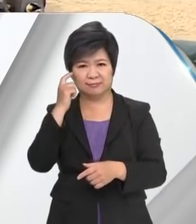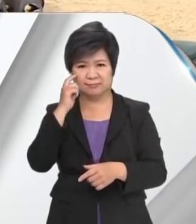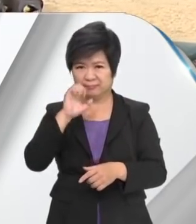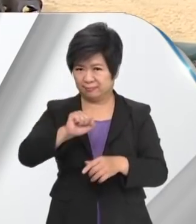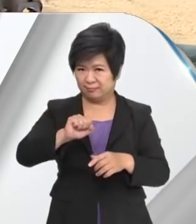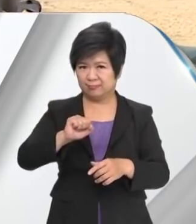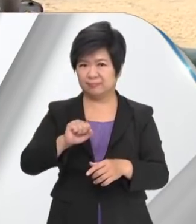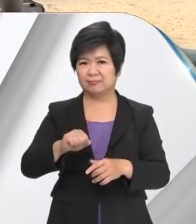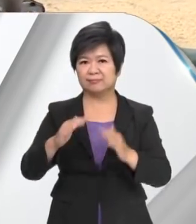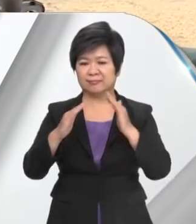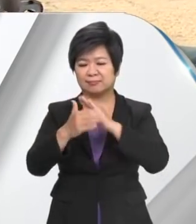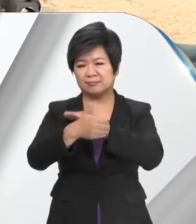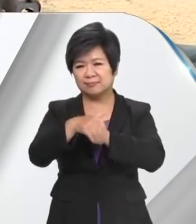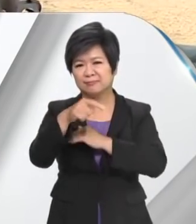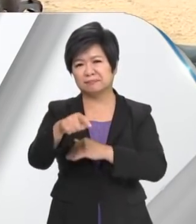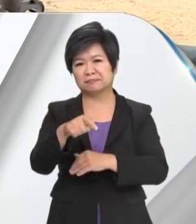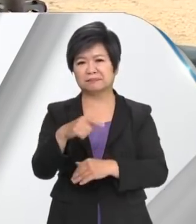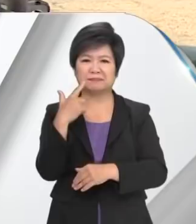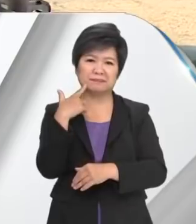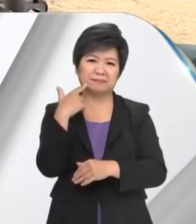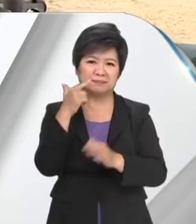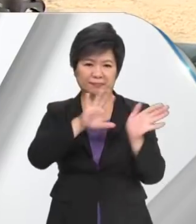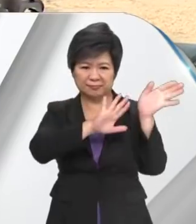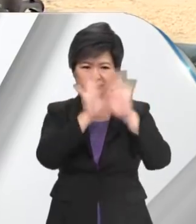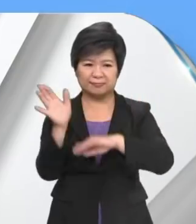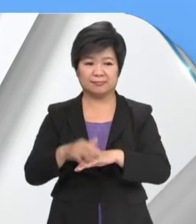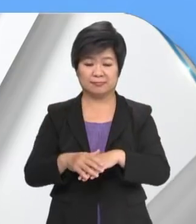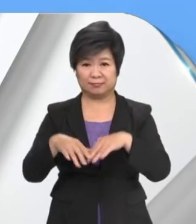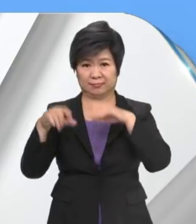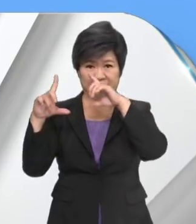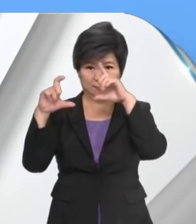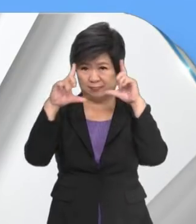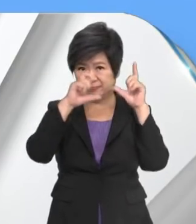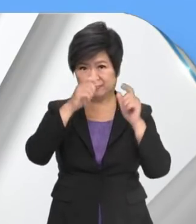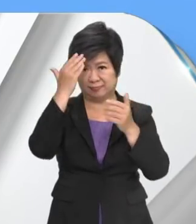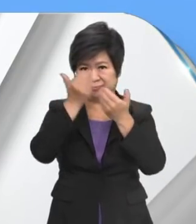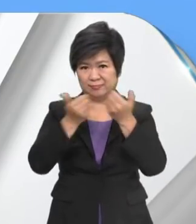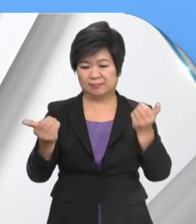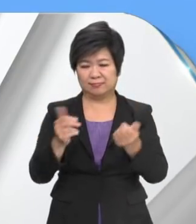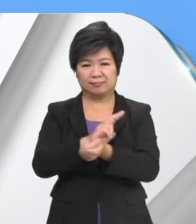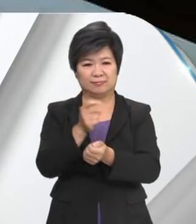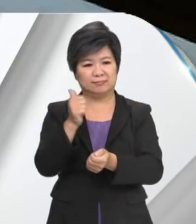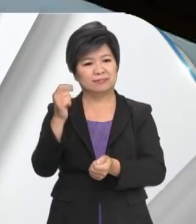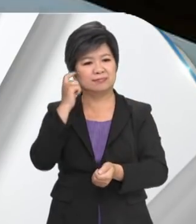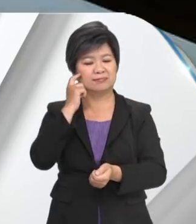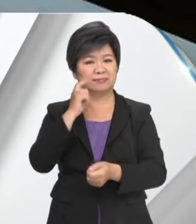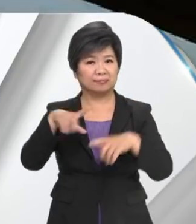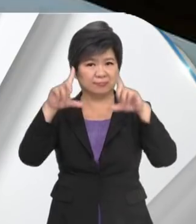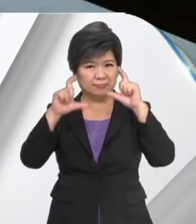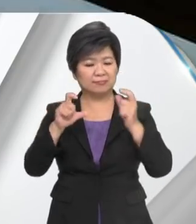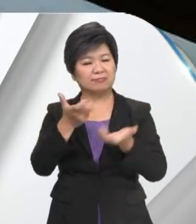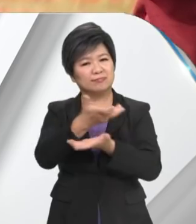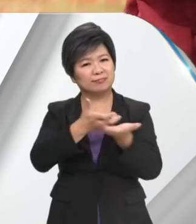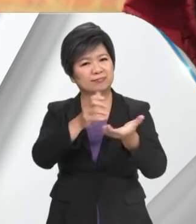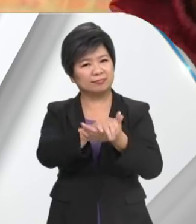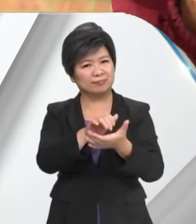到家乡亲近嘅画面，用翕相记录自家嘅家乡头份。林吉春唔但想用照片交朋